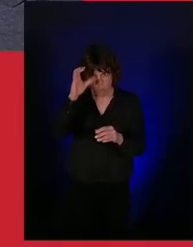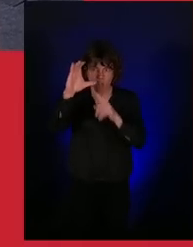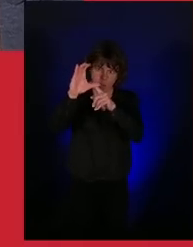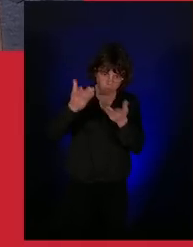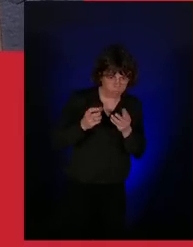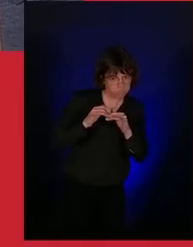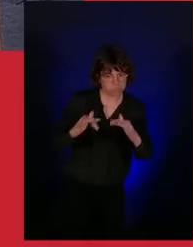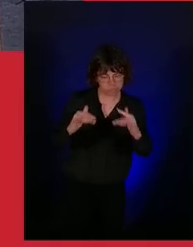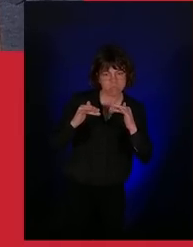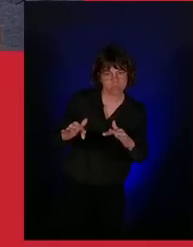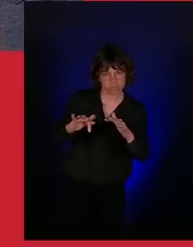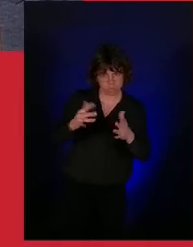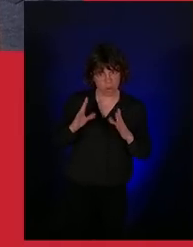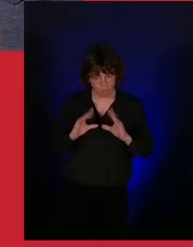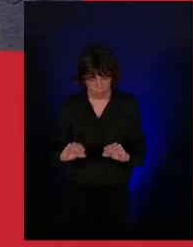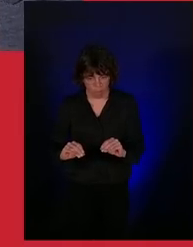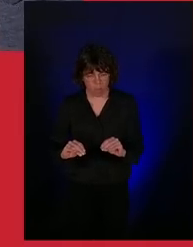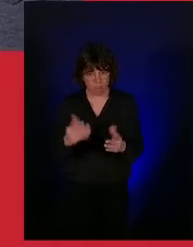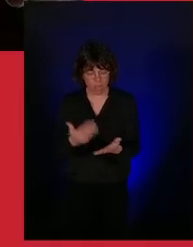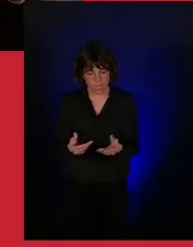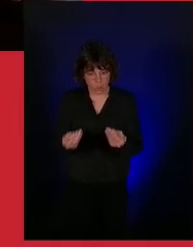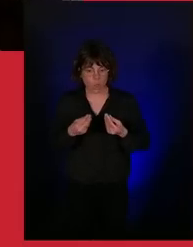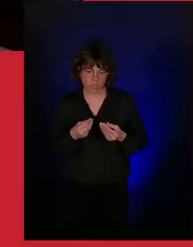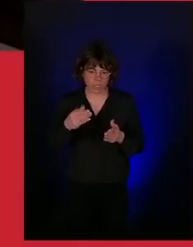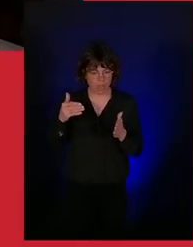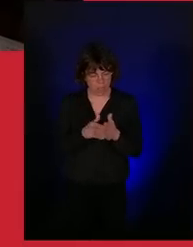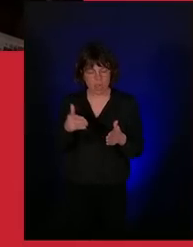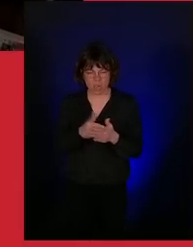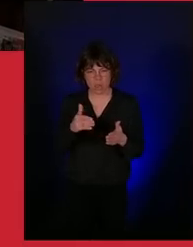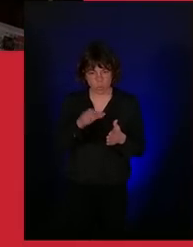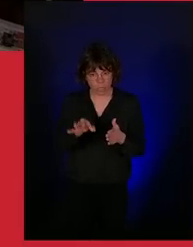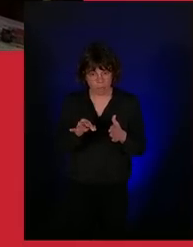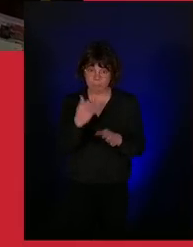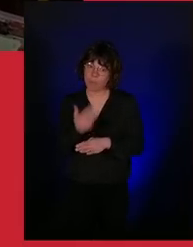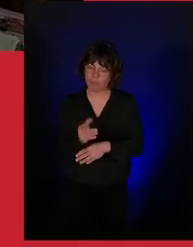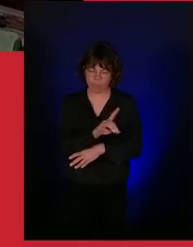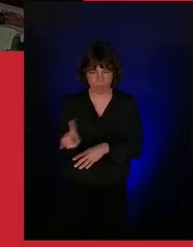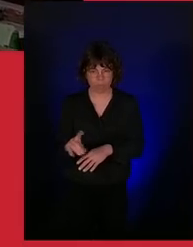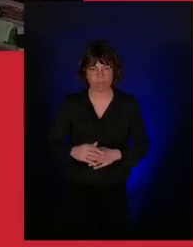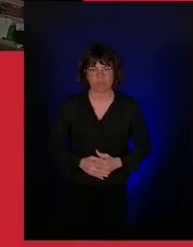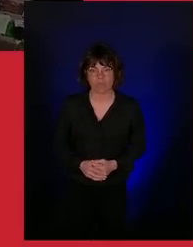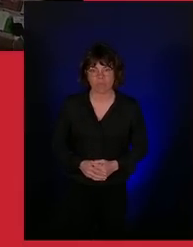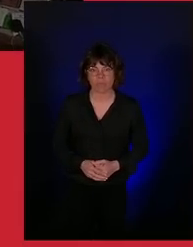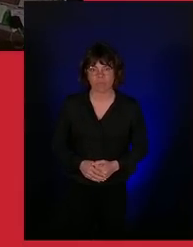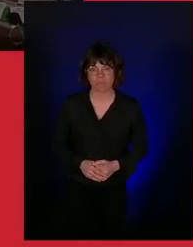savoir-faire, des réalités qui nous rendent la tâche difficile, mais pas impossible.